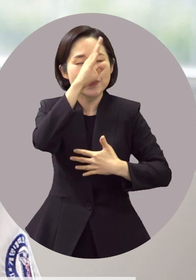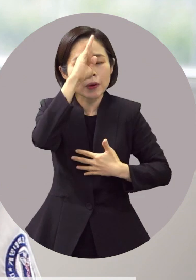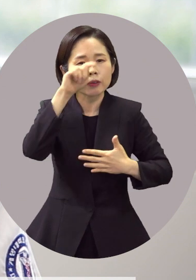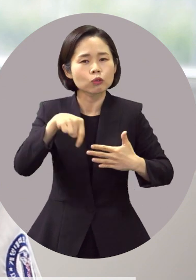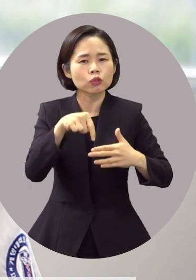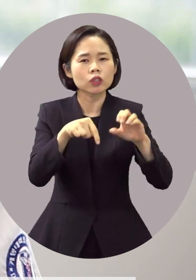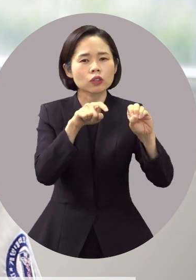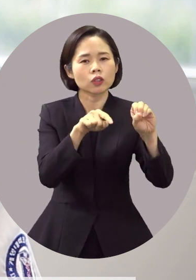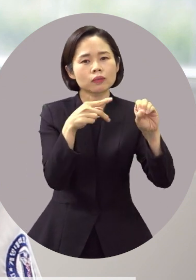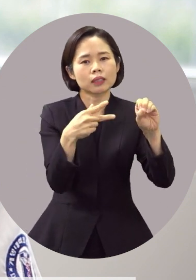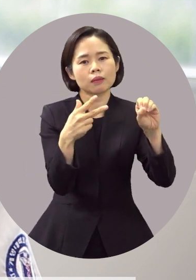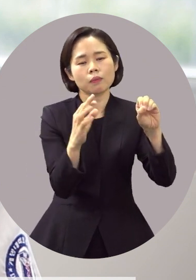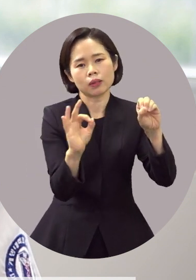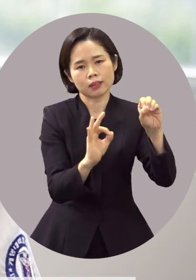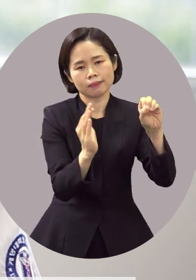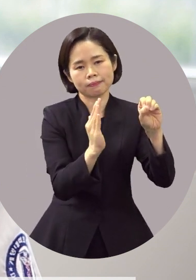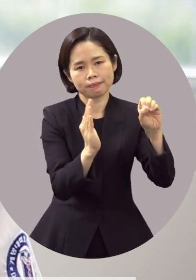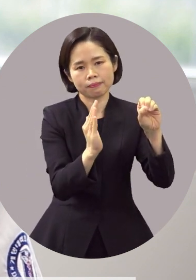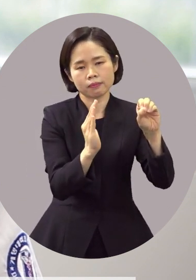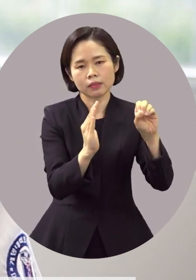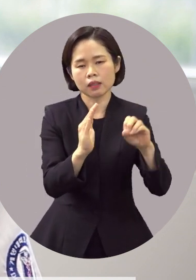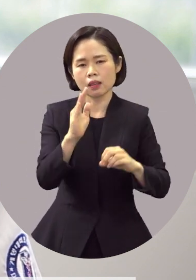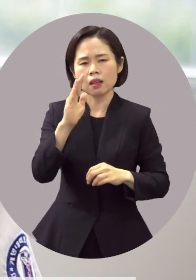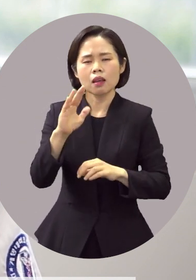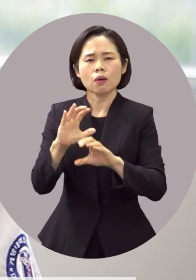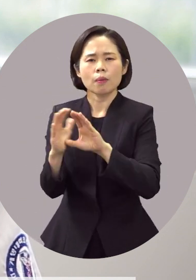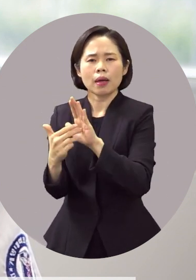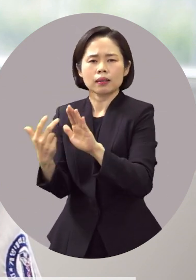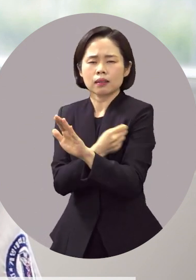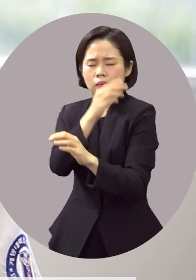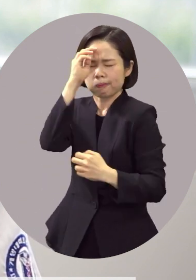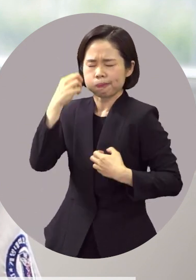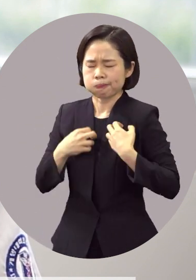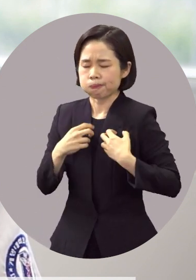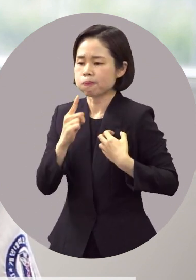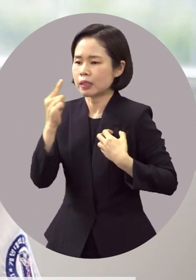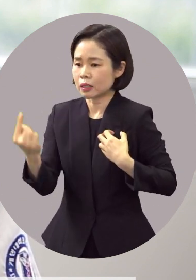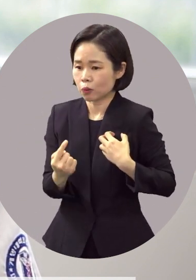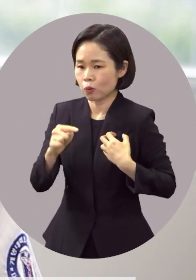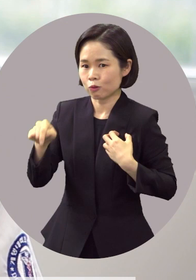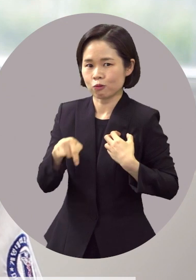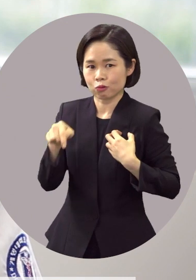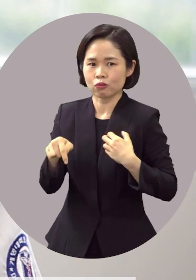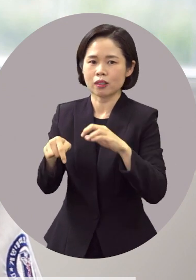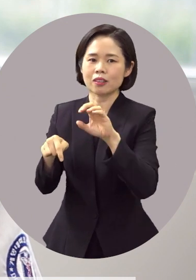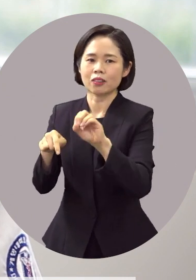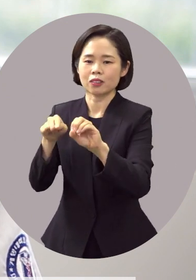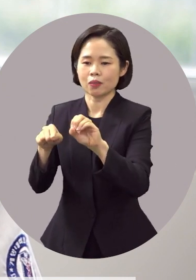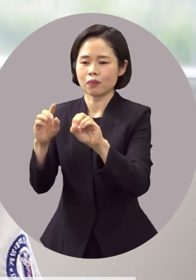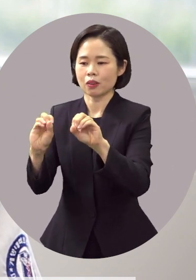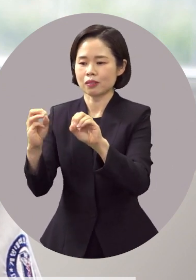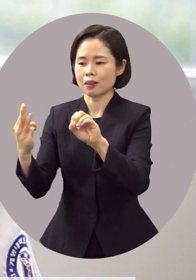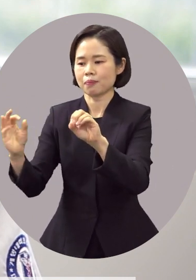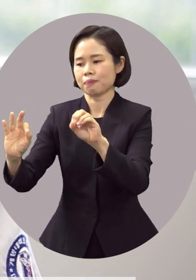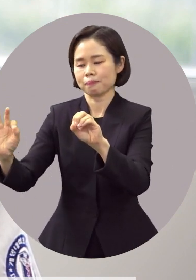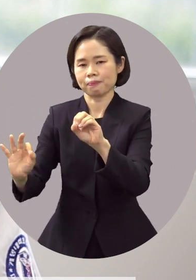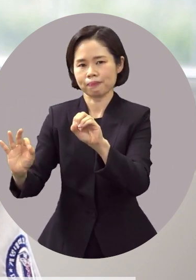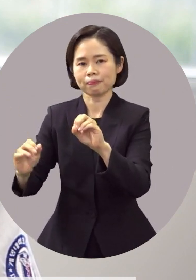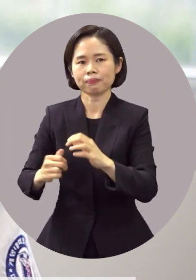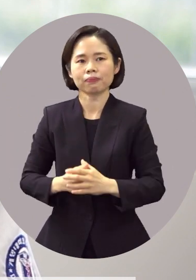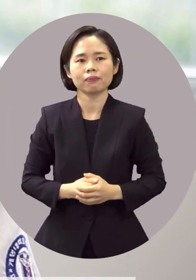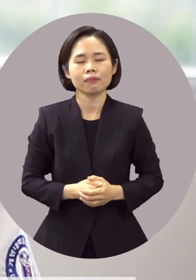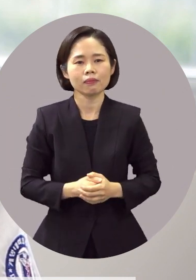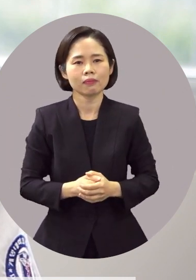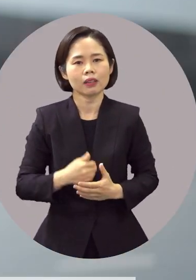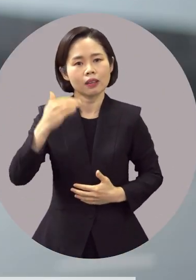부작용건 중에서는 0.7% 정도, 전체 코로나 백신 부작용 신고건 중에서는 0.03% 정도의 빈도로